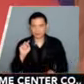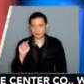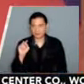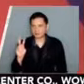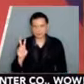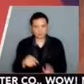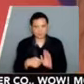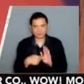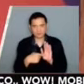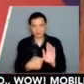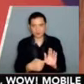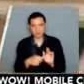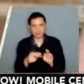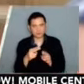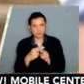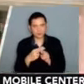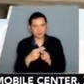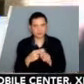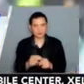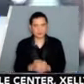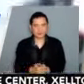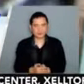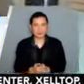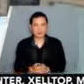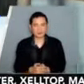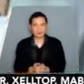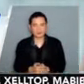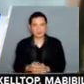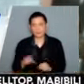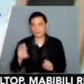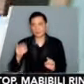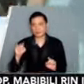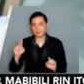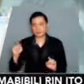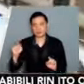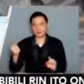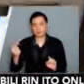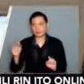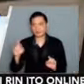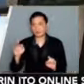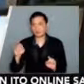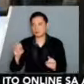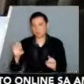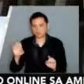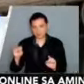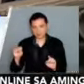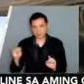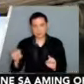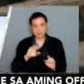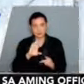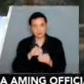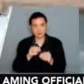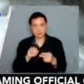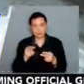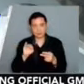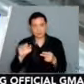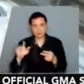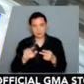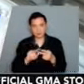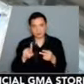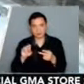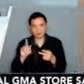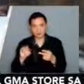ang seryeng mga batang riles na pinagbibidahan ng sparkle stars sa sina migil Tan Felix Cocoy de Santos rahil